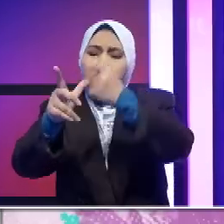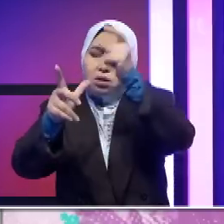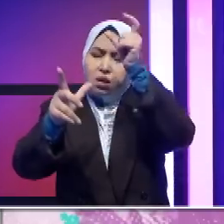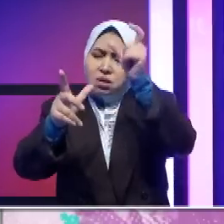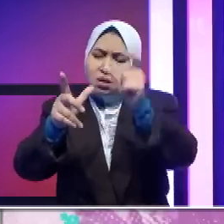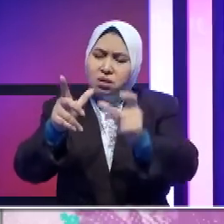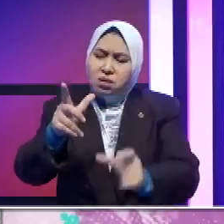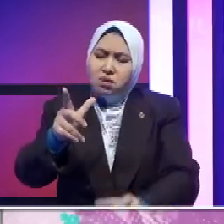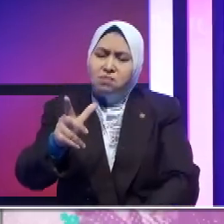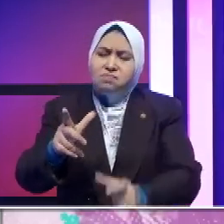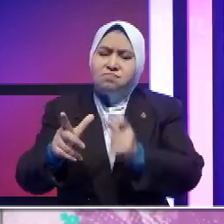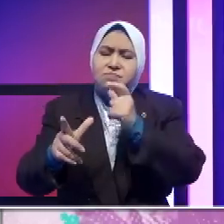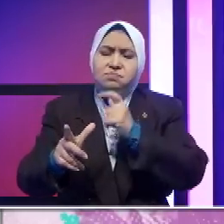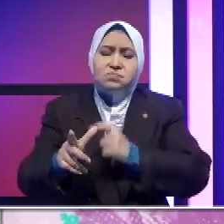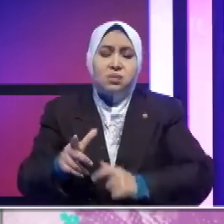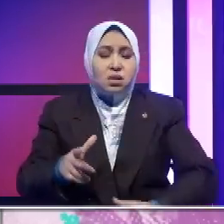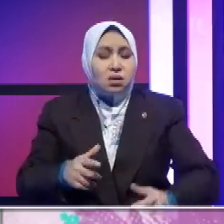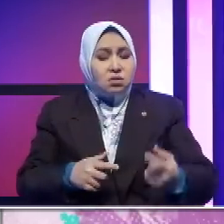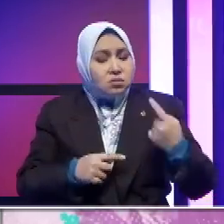لكم